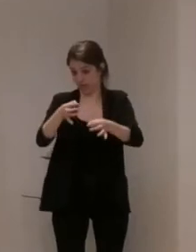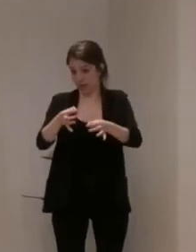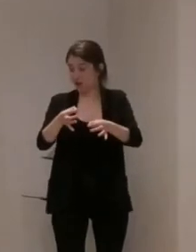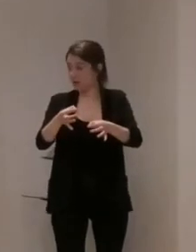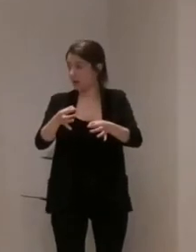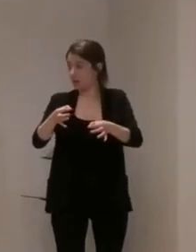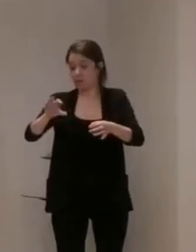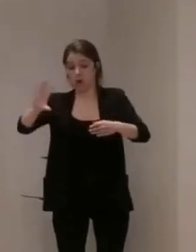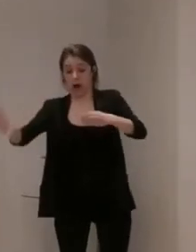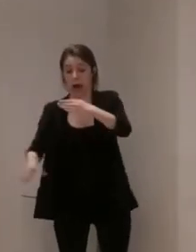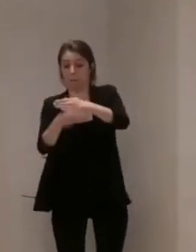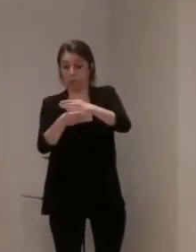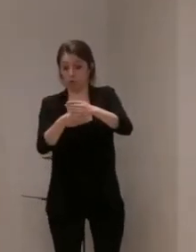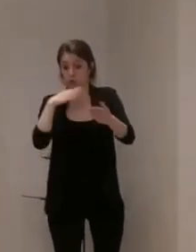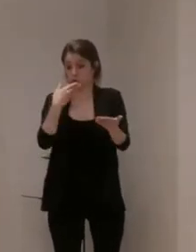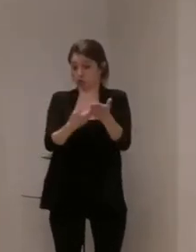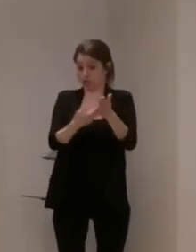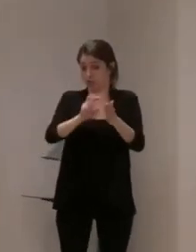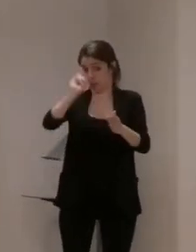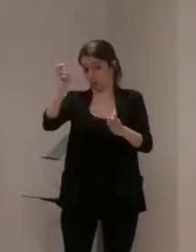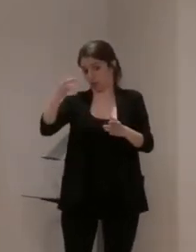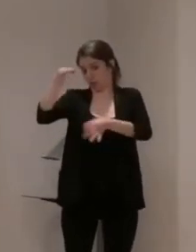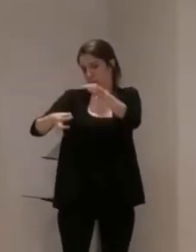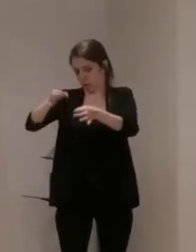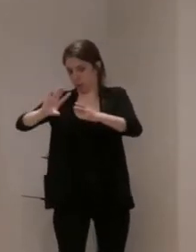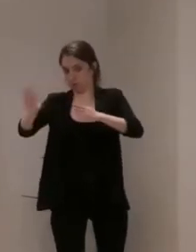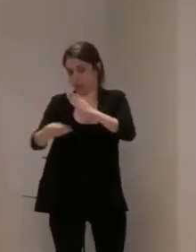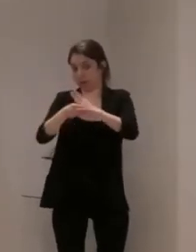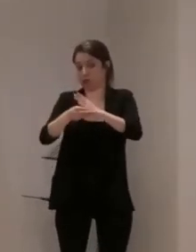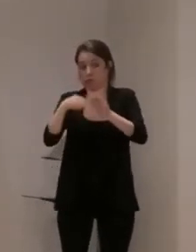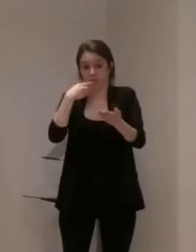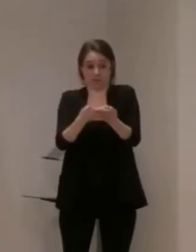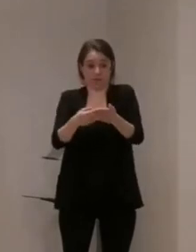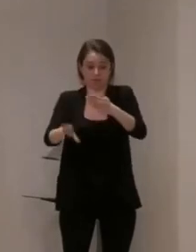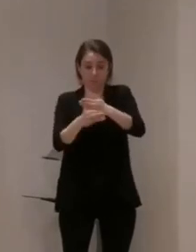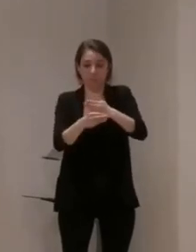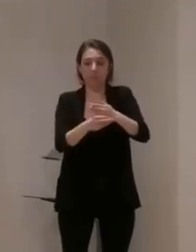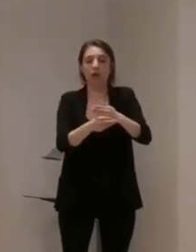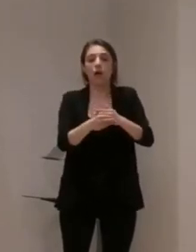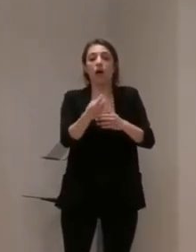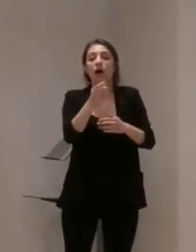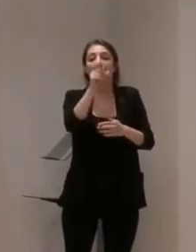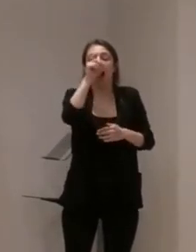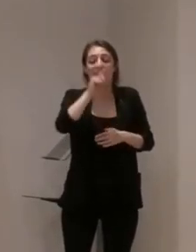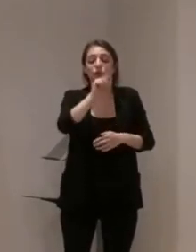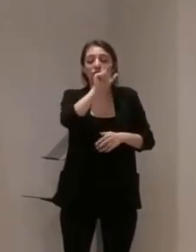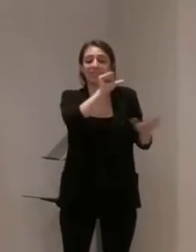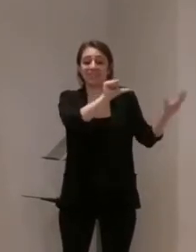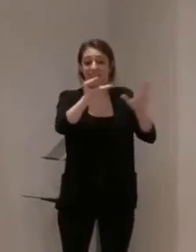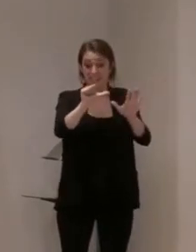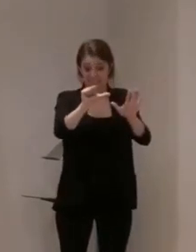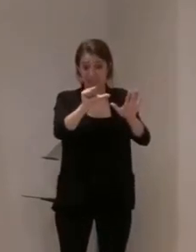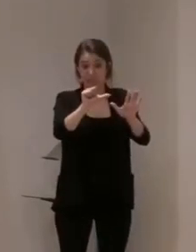que l'any 66 s'havia fet un homenatge a un advocat il·lustre que feia 90 anys, que